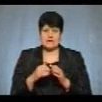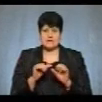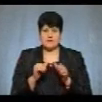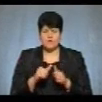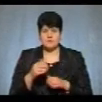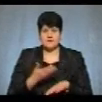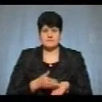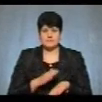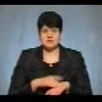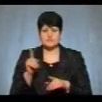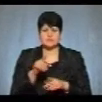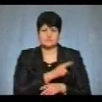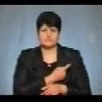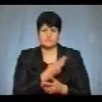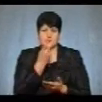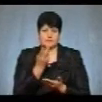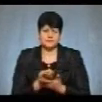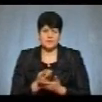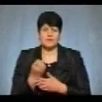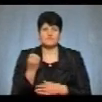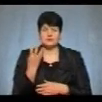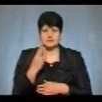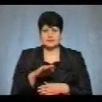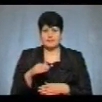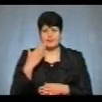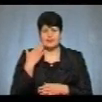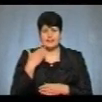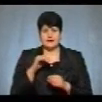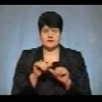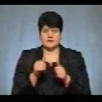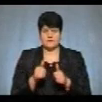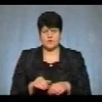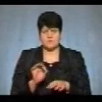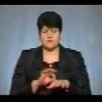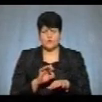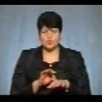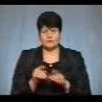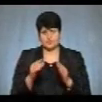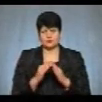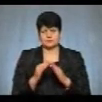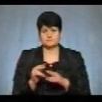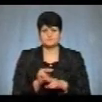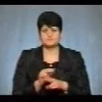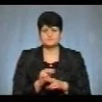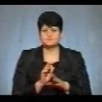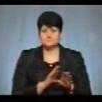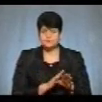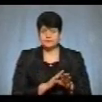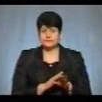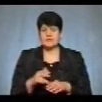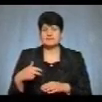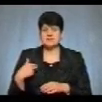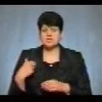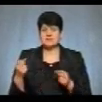перебігу хвороби, він госпіталізований. І у 14 учнів легка форма перебігу захворювання. Вони на амбулаторному лікуванні. І у